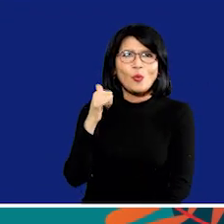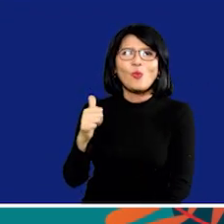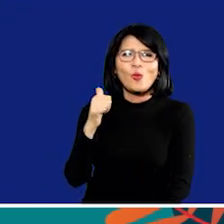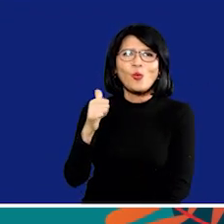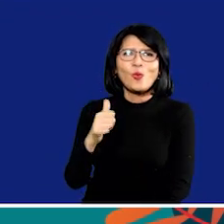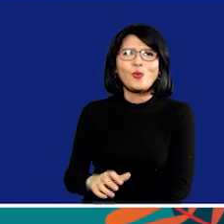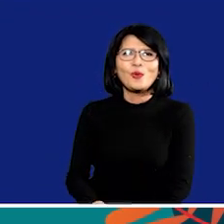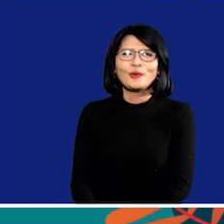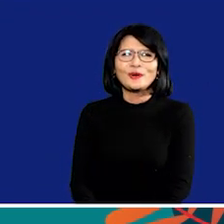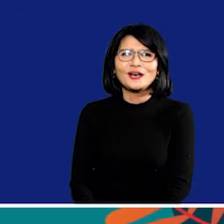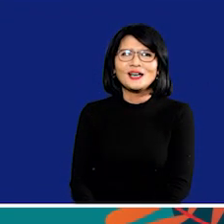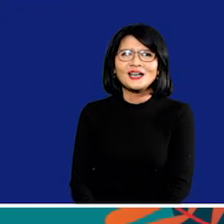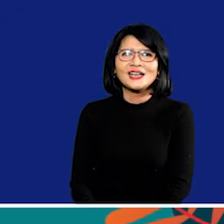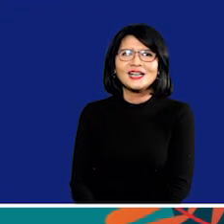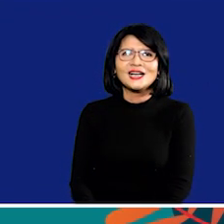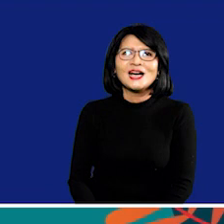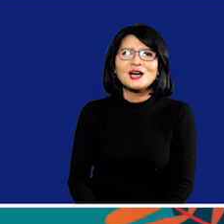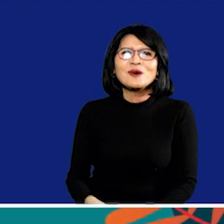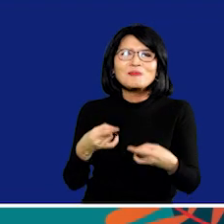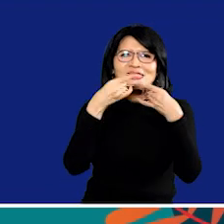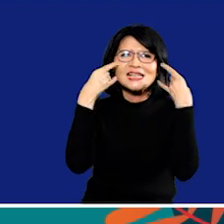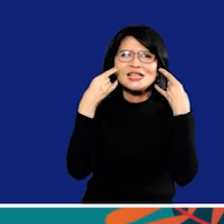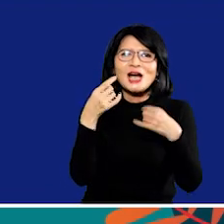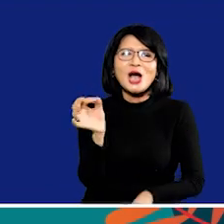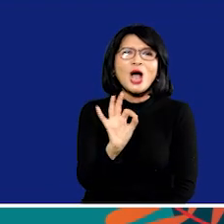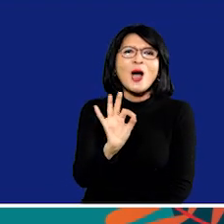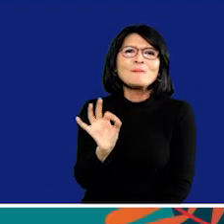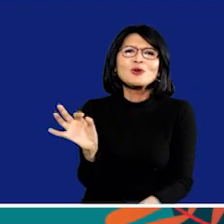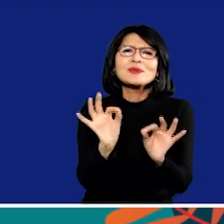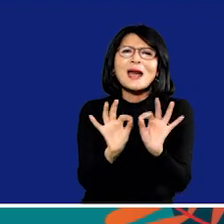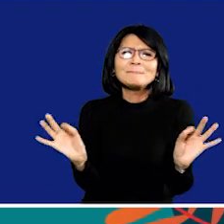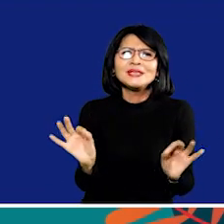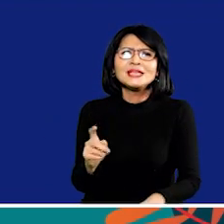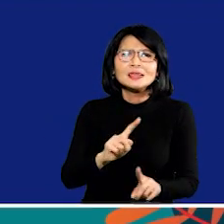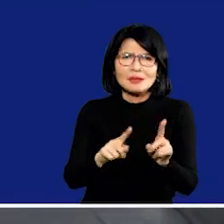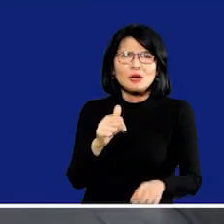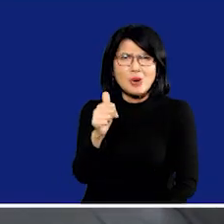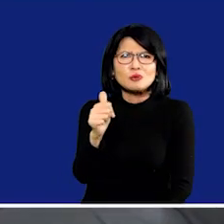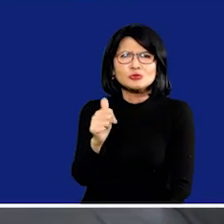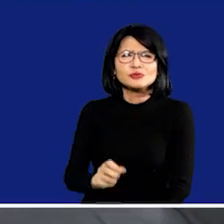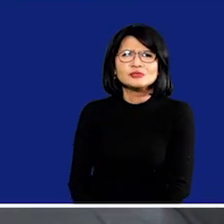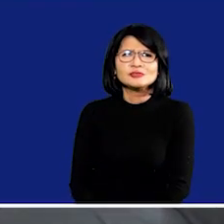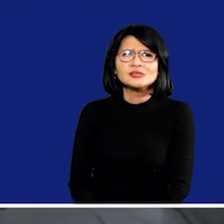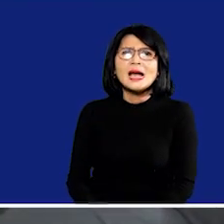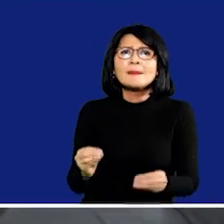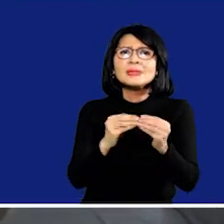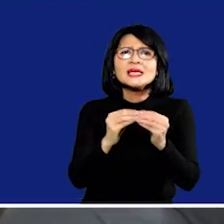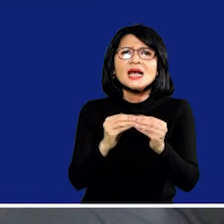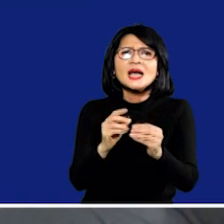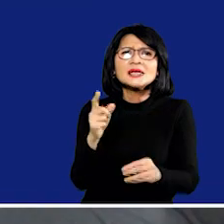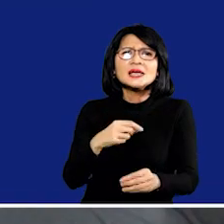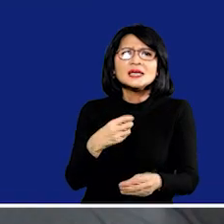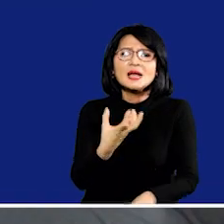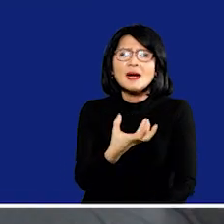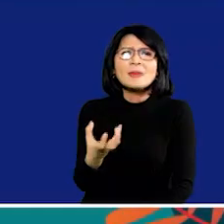Oh, oke. Okay. Itu gimana? Walaupun tidak terlalu rapi, Pak. Oh, bagus kok. Itu dari mana cerita bikinnya? Dari